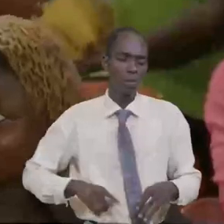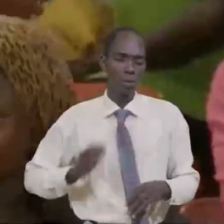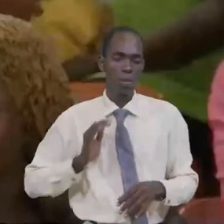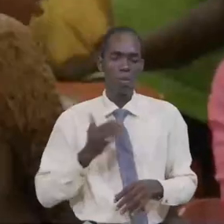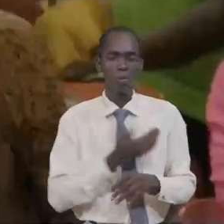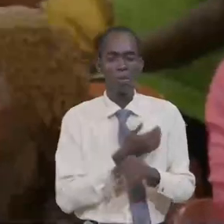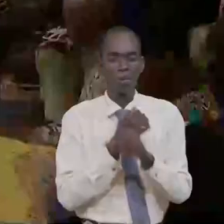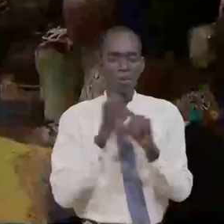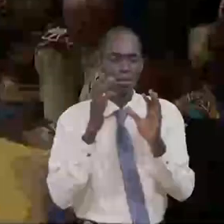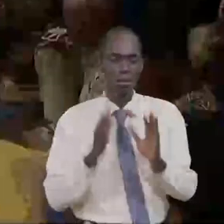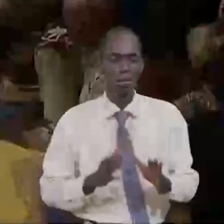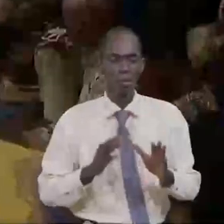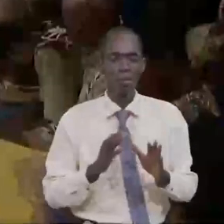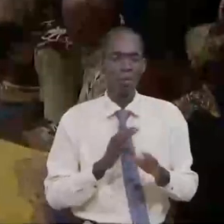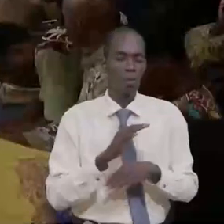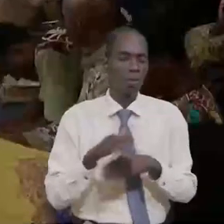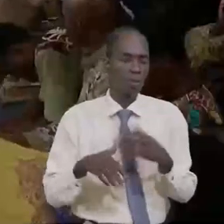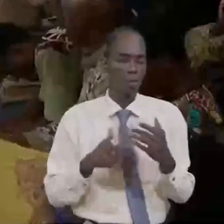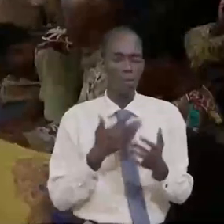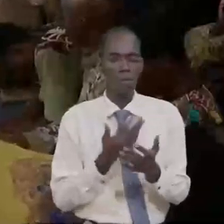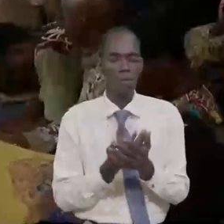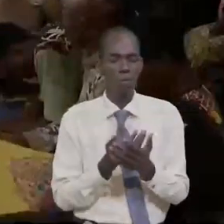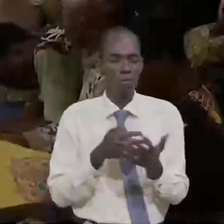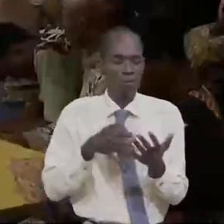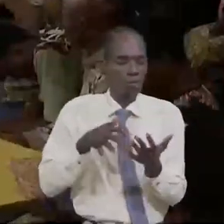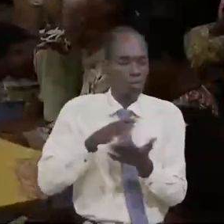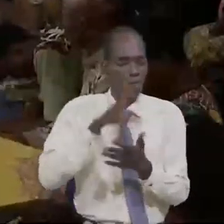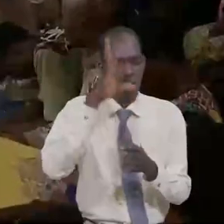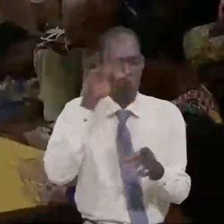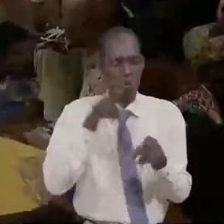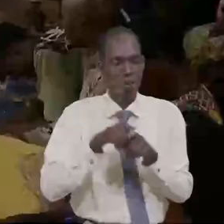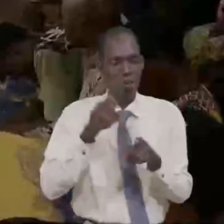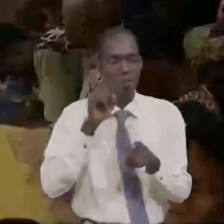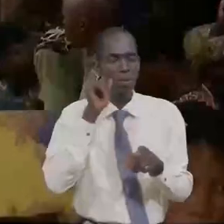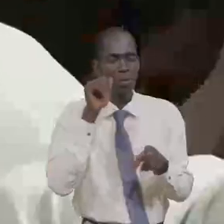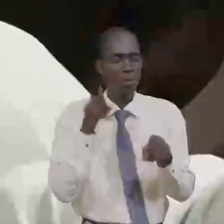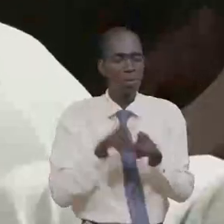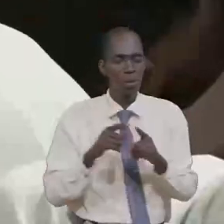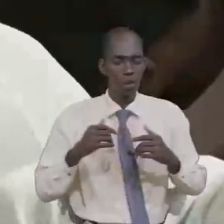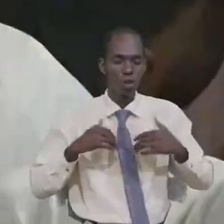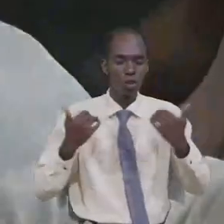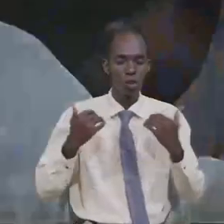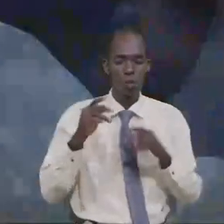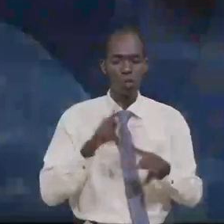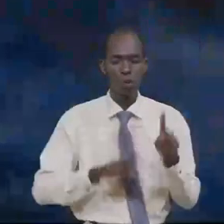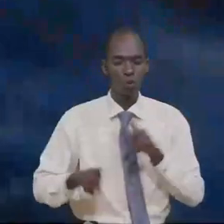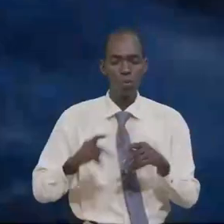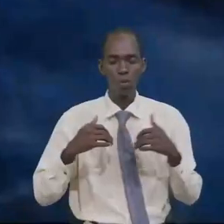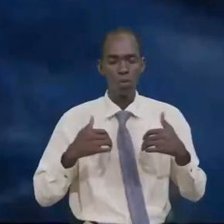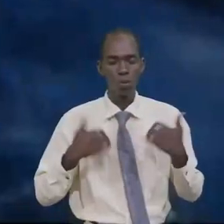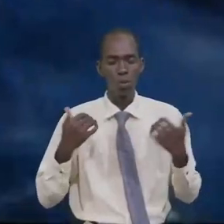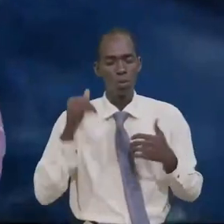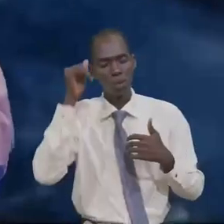tous ces frères et soeurs jeunes jeune adulte plus âgé sont venus